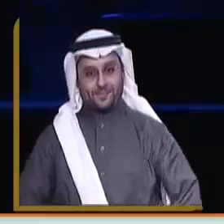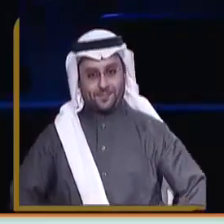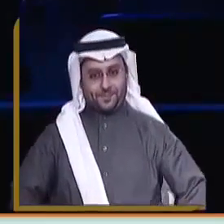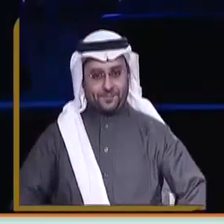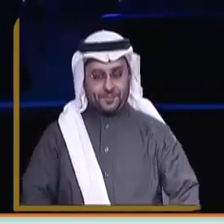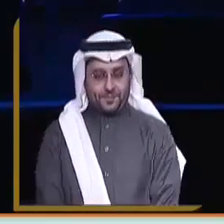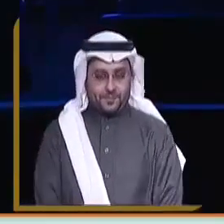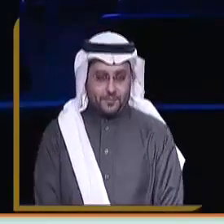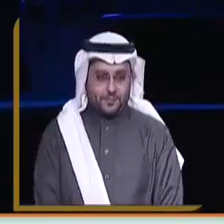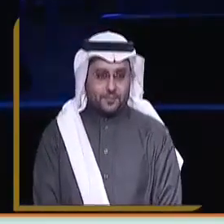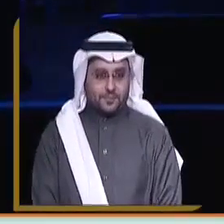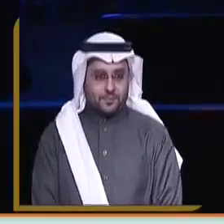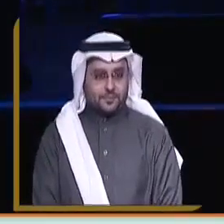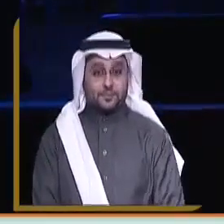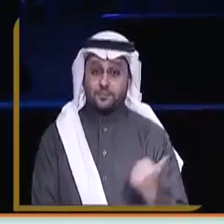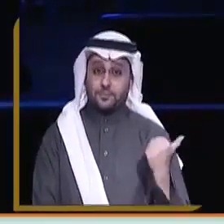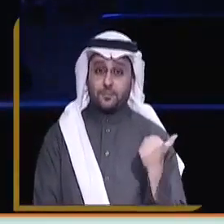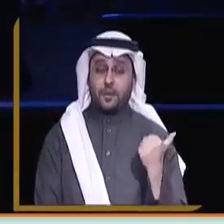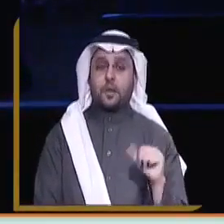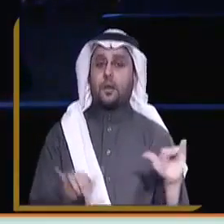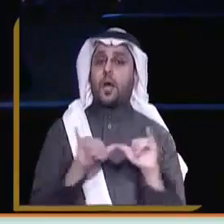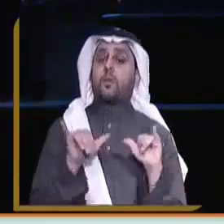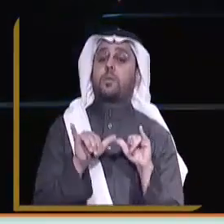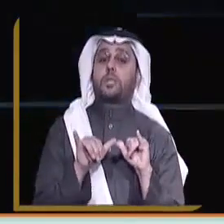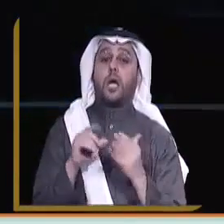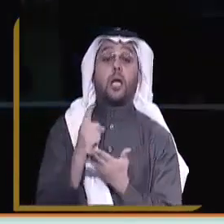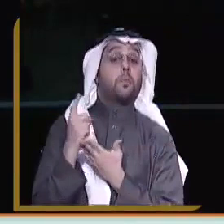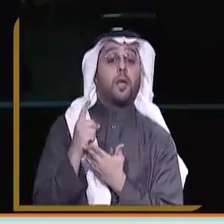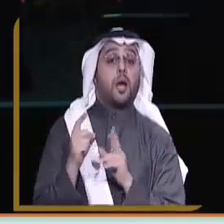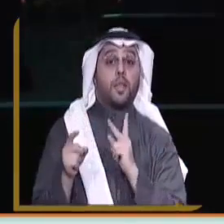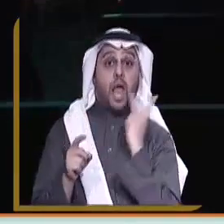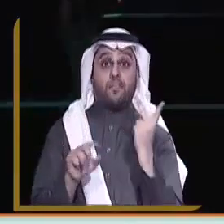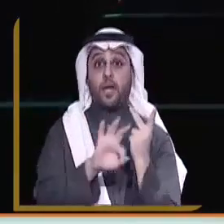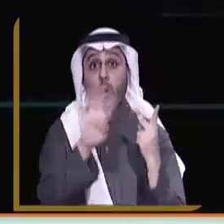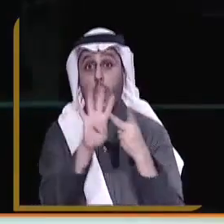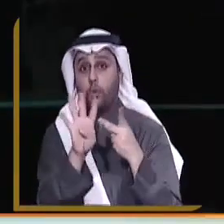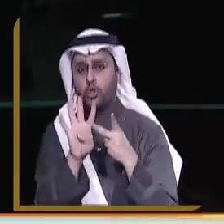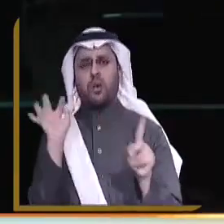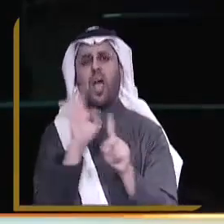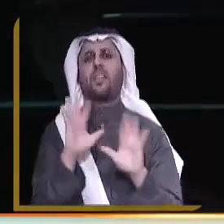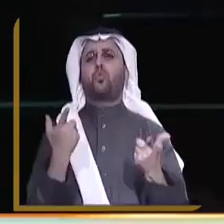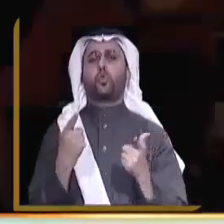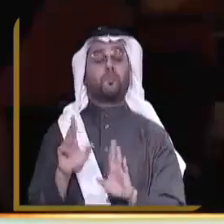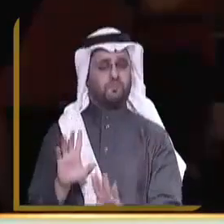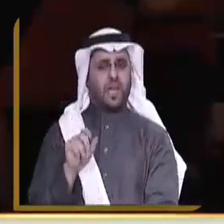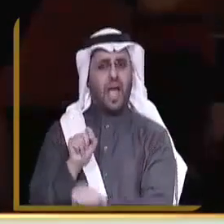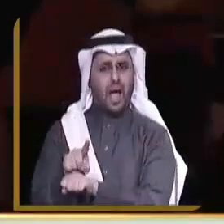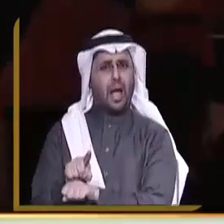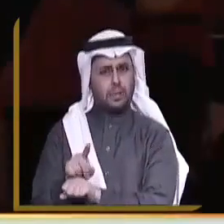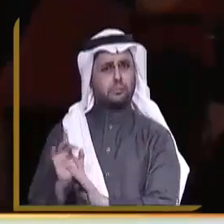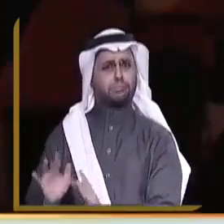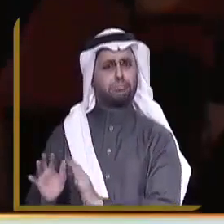الابتكار فعاليات منتدى الالتزام البيئي 204 في دورتها الاولى تختتم بعد يومين